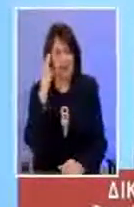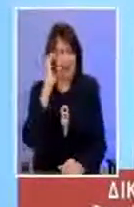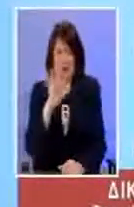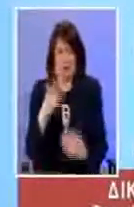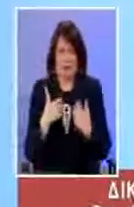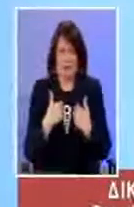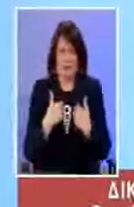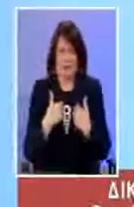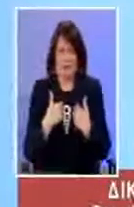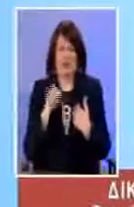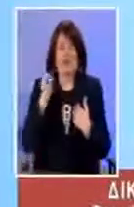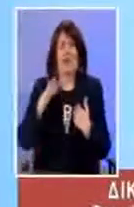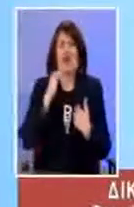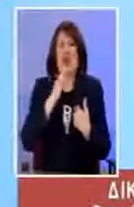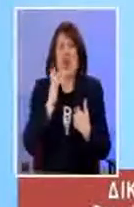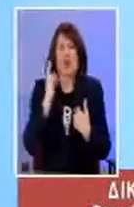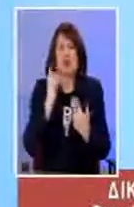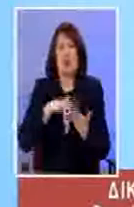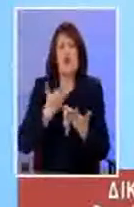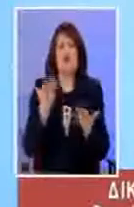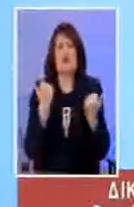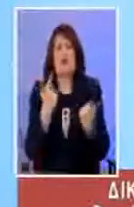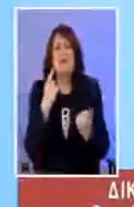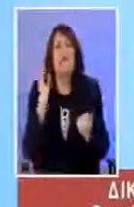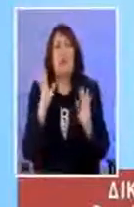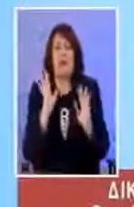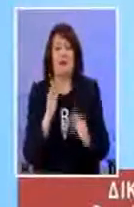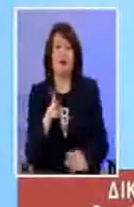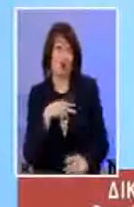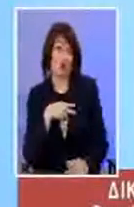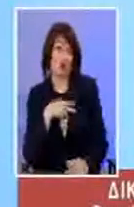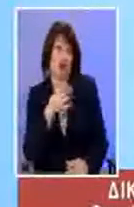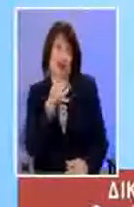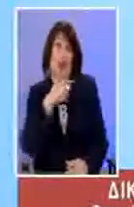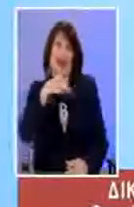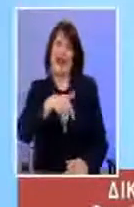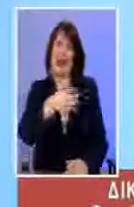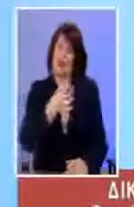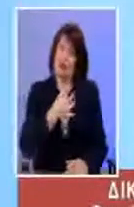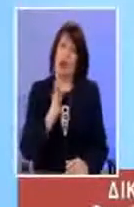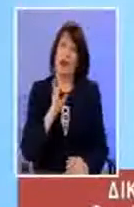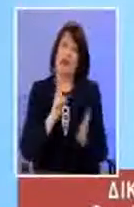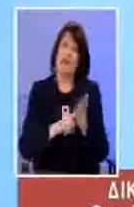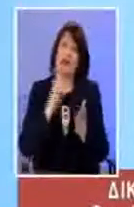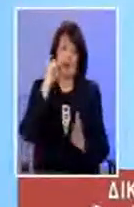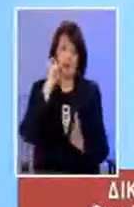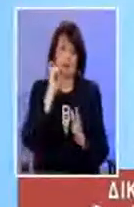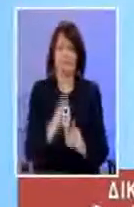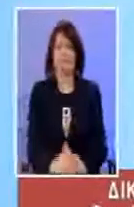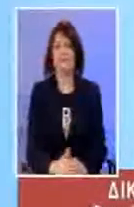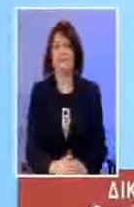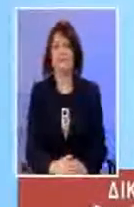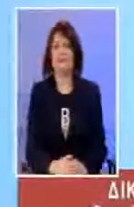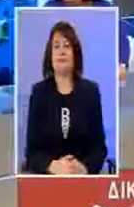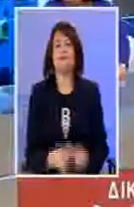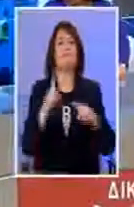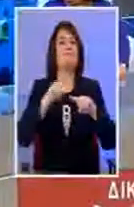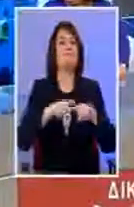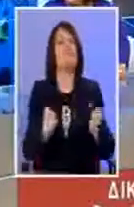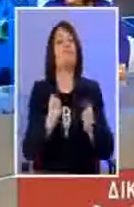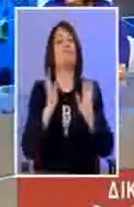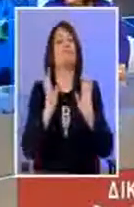τίποτα. Βεβαίως, αυτό που λέει η κυρία Γιαννάκου είναι πολύ σοβαρό. Πρέπει να ληφθεί πρόνοια. Εδώ στην Ελλάδα δεν γίνεται αυτό,